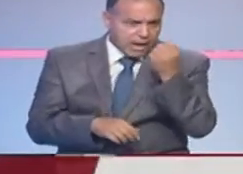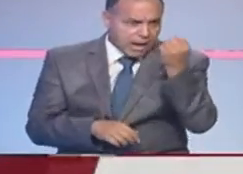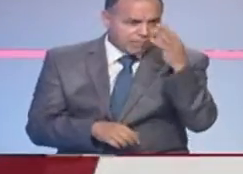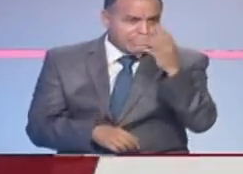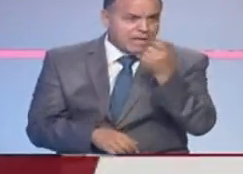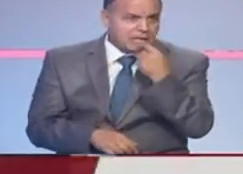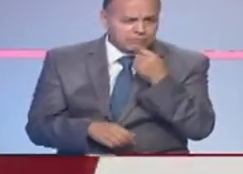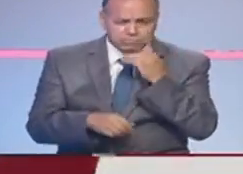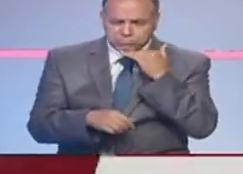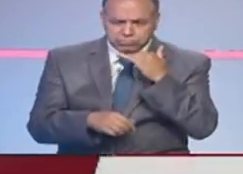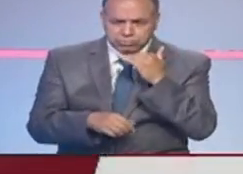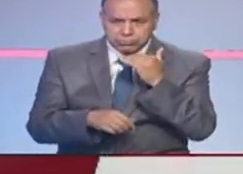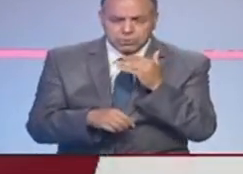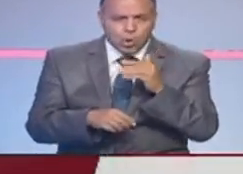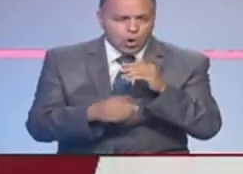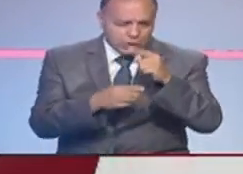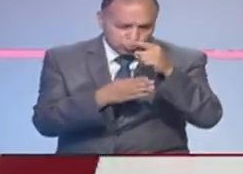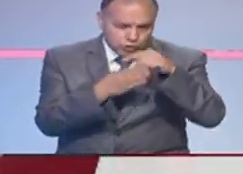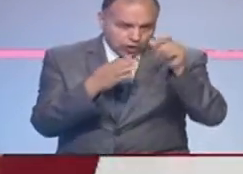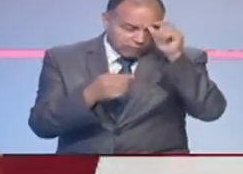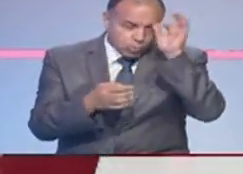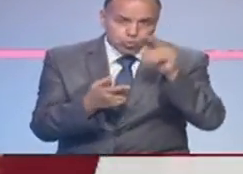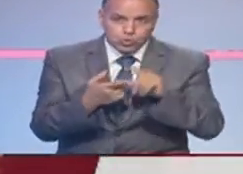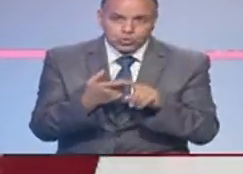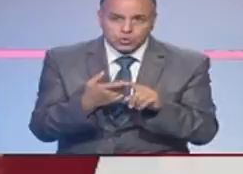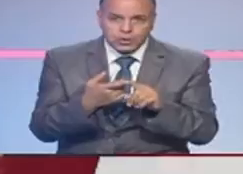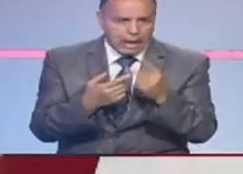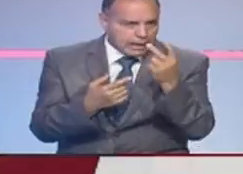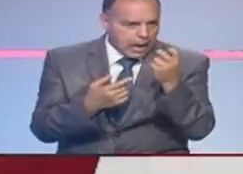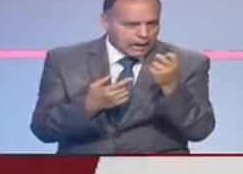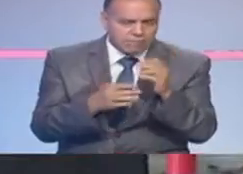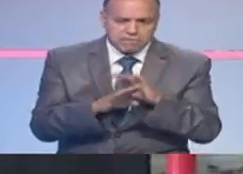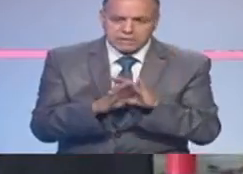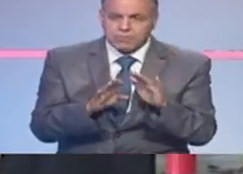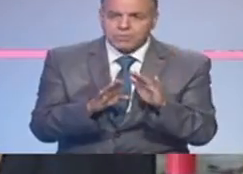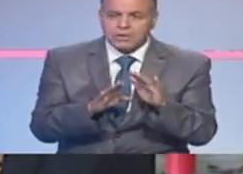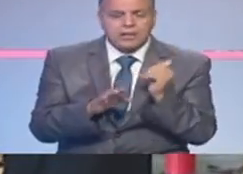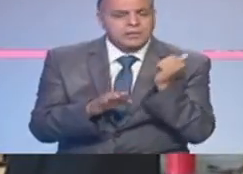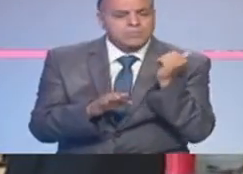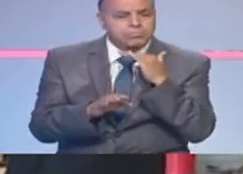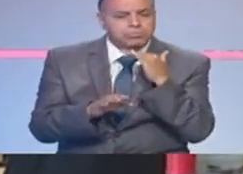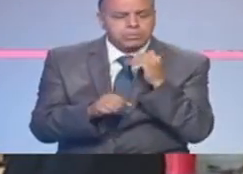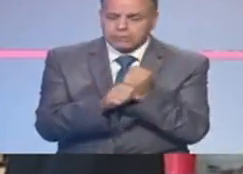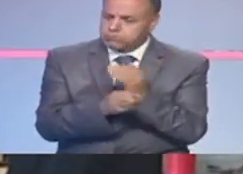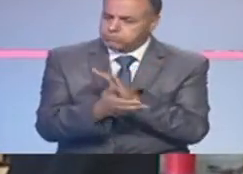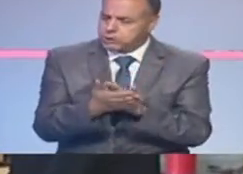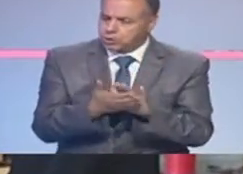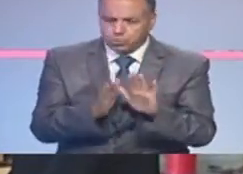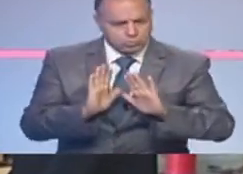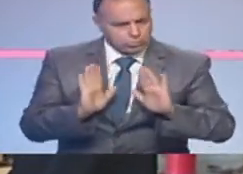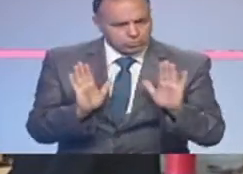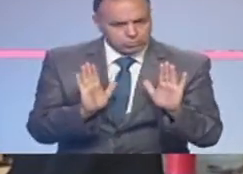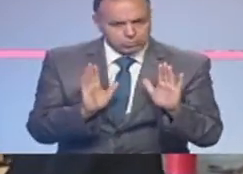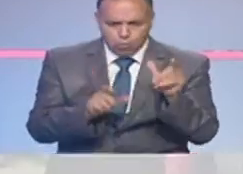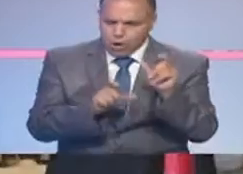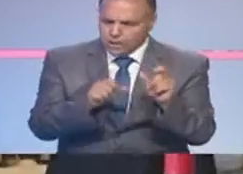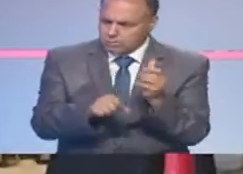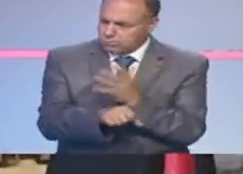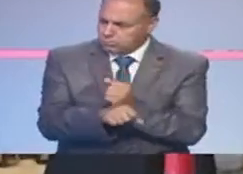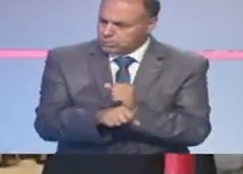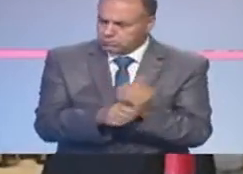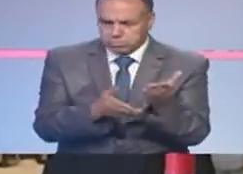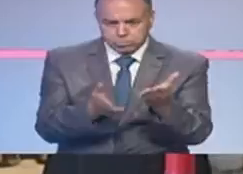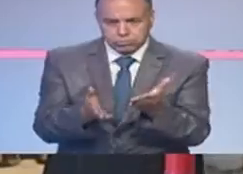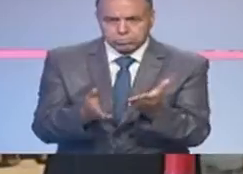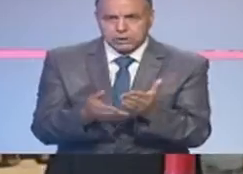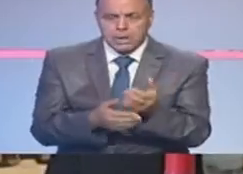صيدليه صيدليه ال في البلد هايده في ظرف غريب العمليه بس تكون تطوعيه ومجانيه المواطنين المرحله